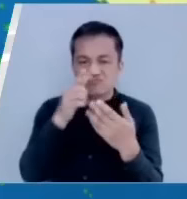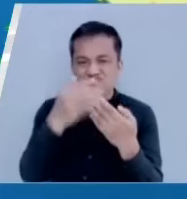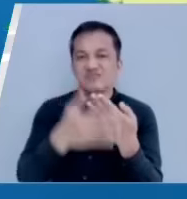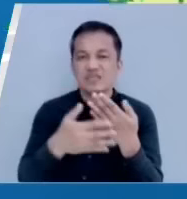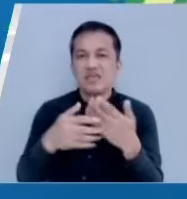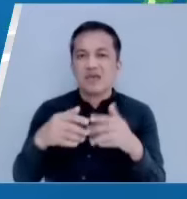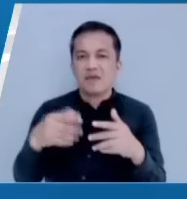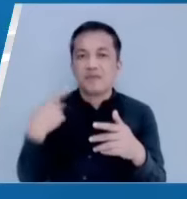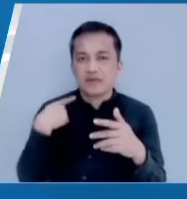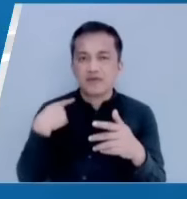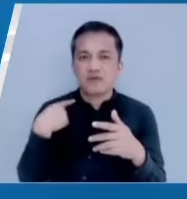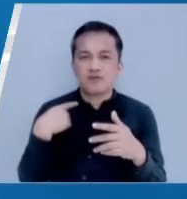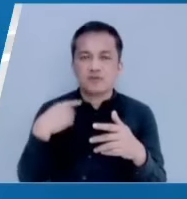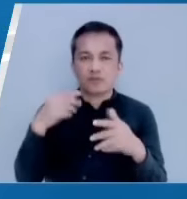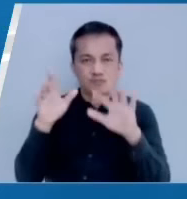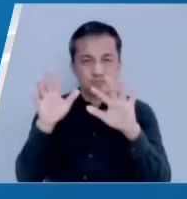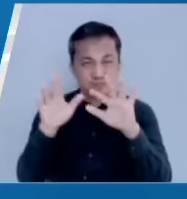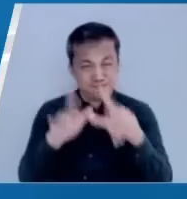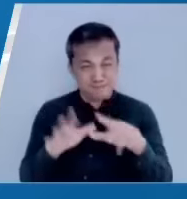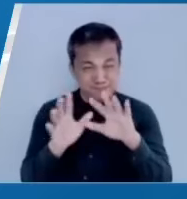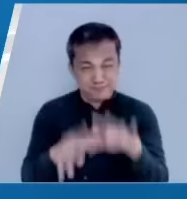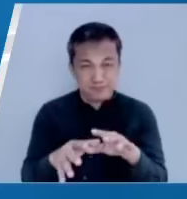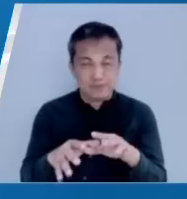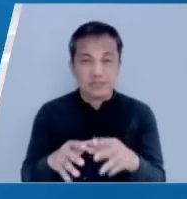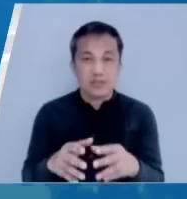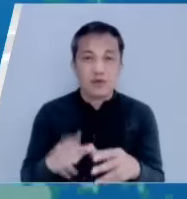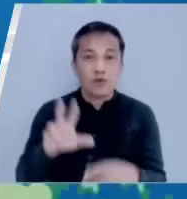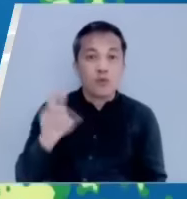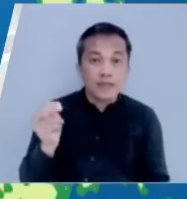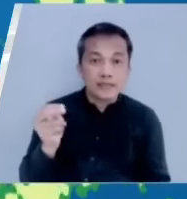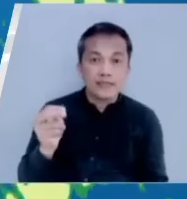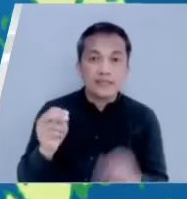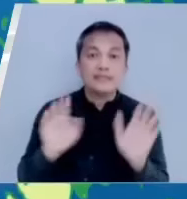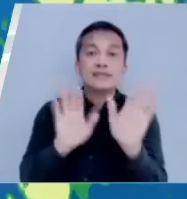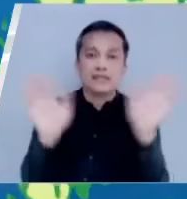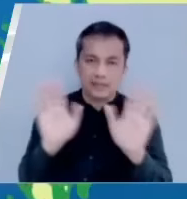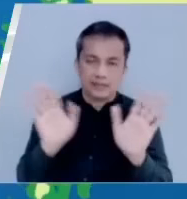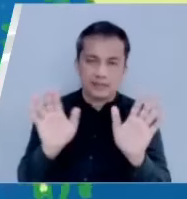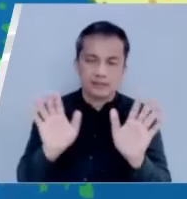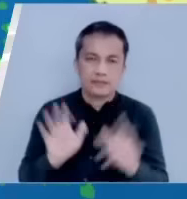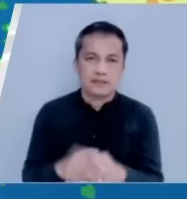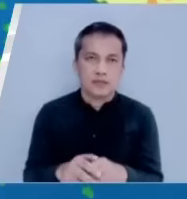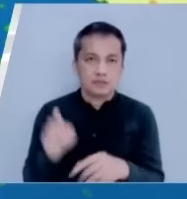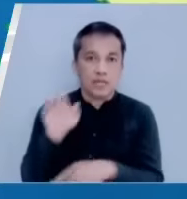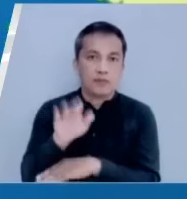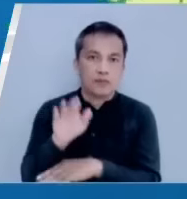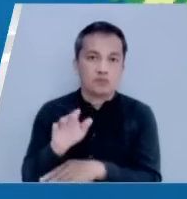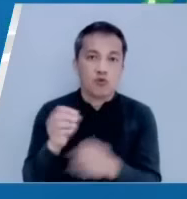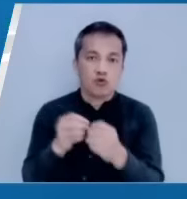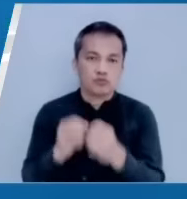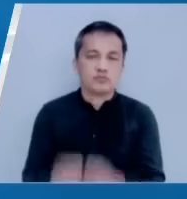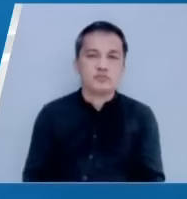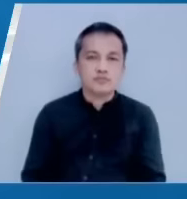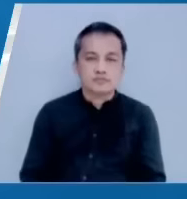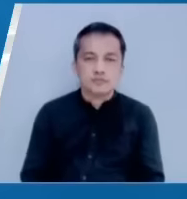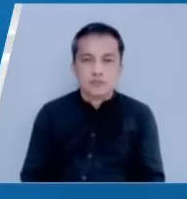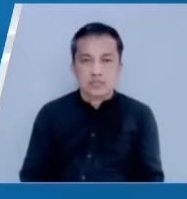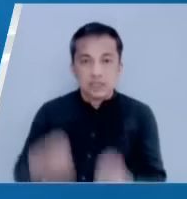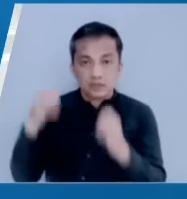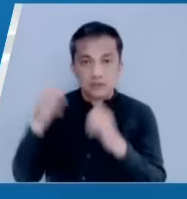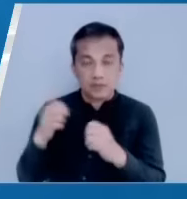po ng maulan na panahon pagsapit po ng Linggo, lalong-lalo na po pagsapit po yan ng hapon. Inaasahan din po natin may chance rin